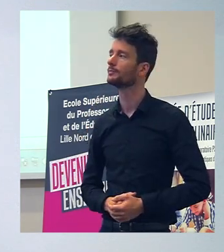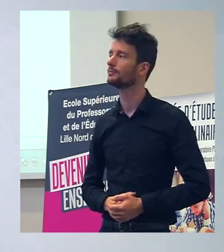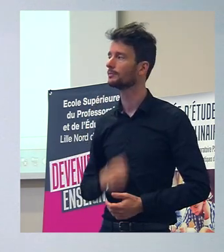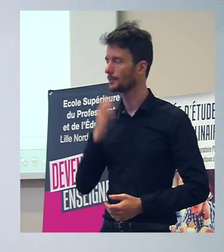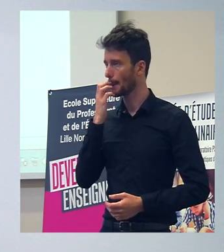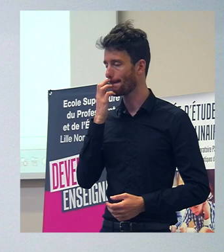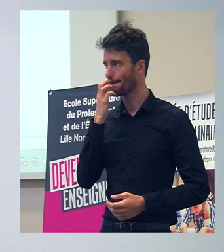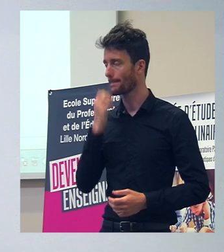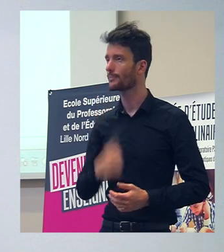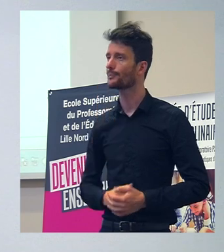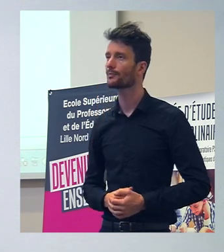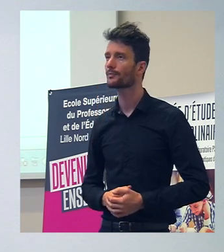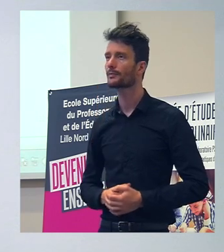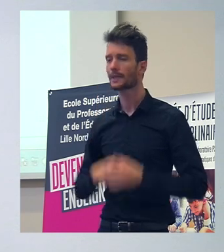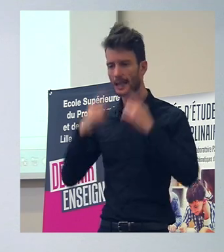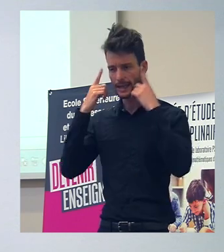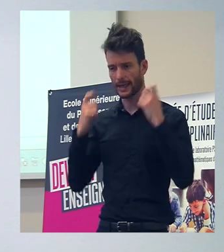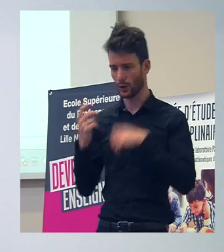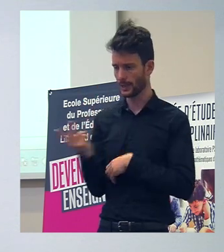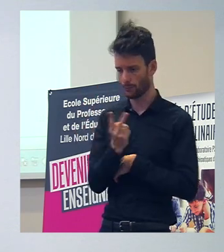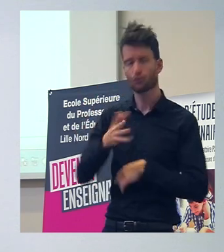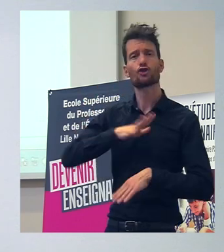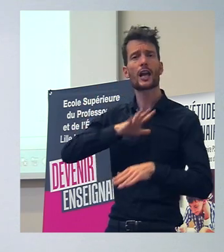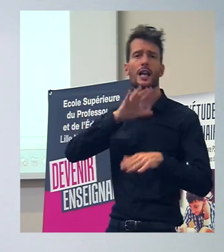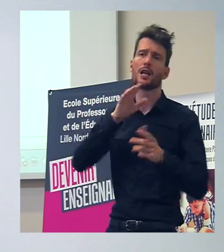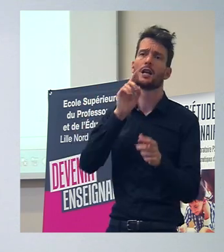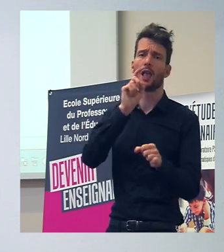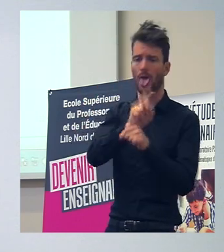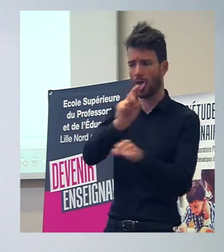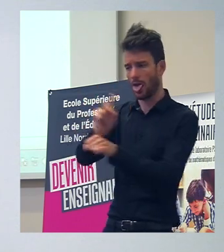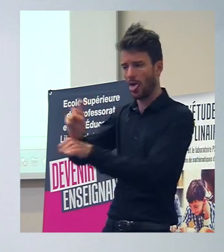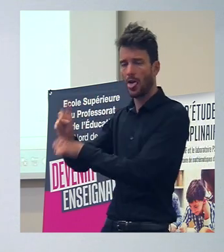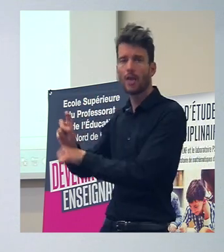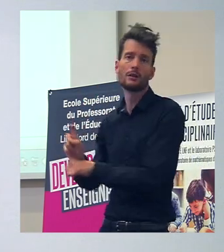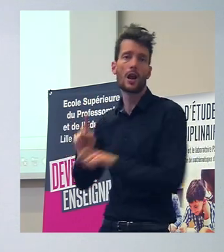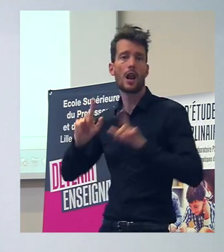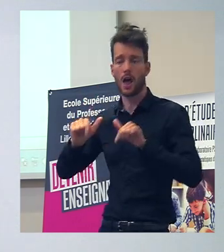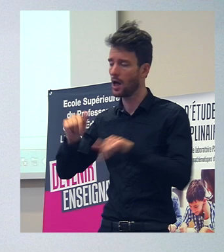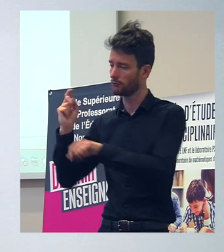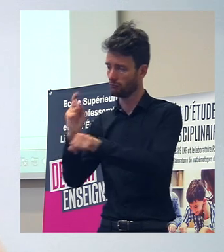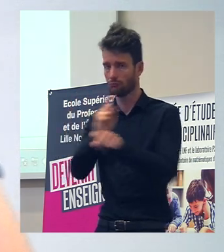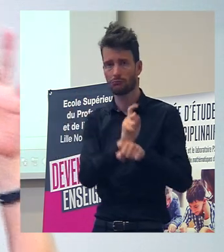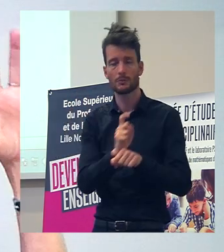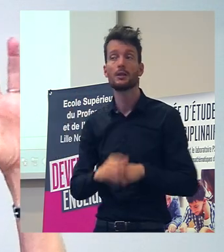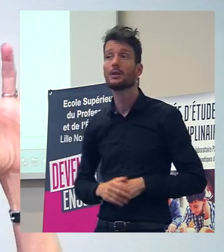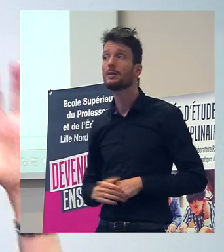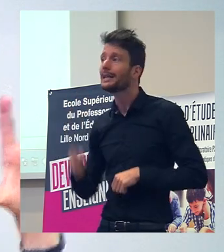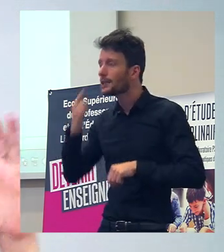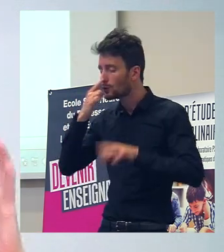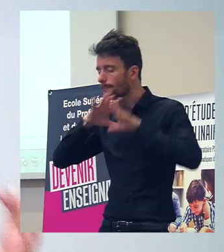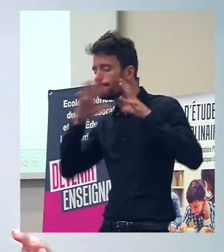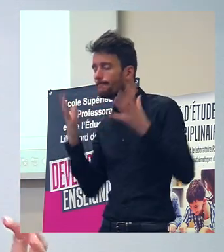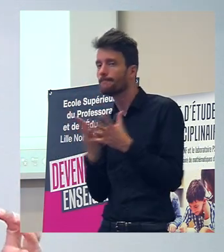Ces théories ont été diversement critiquées, mais je pense que globalement, dans ce que je vous en